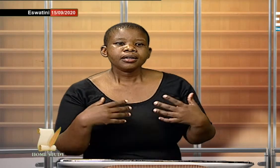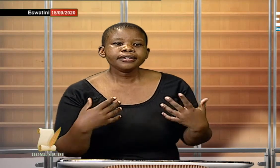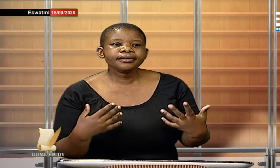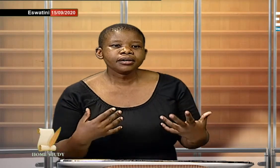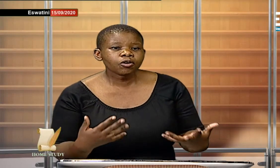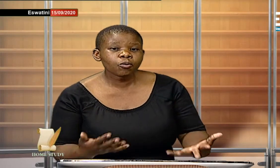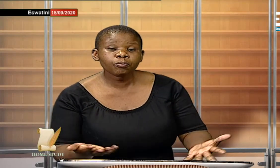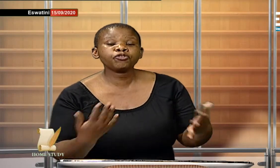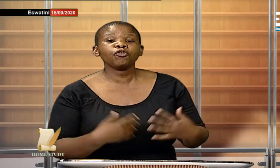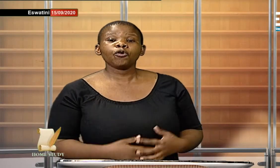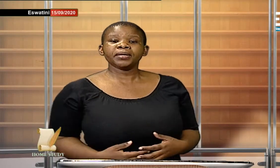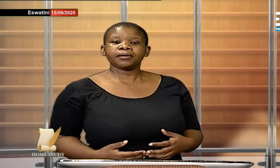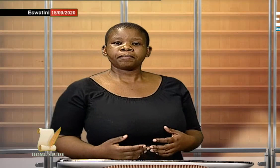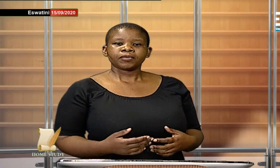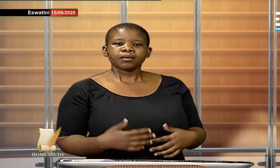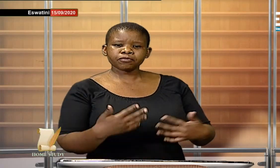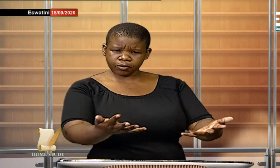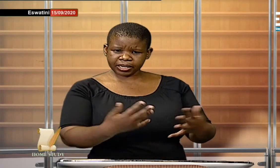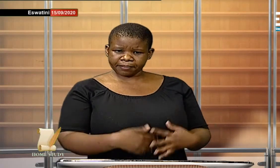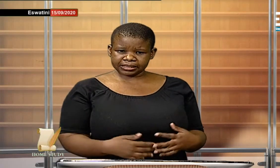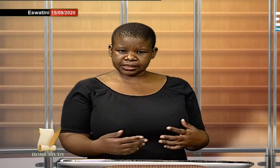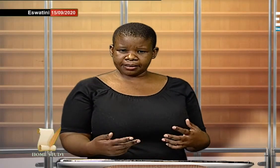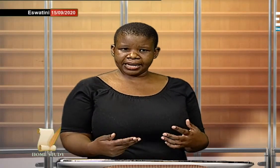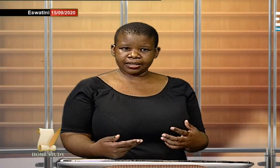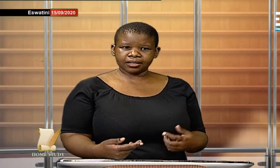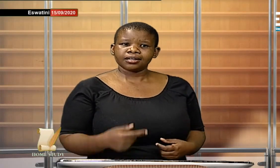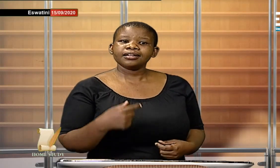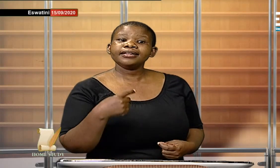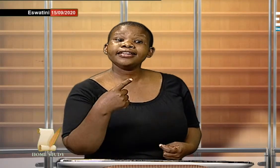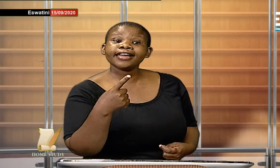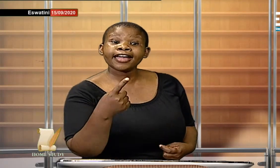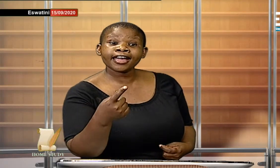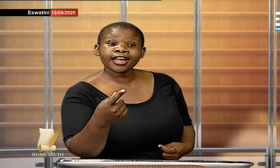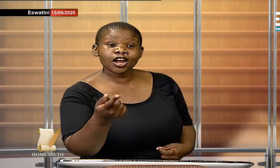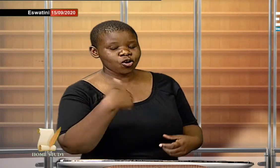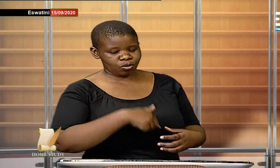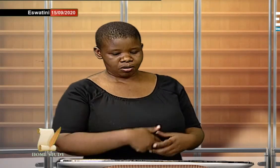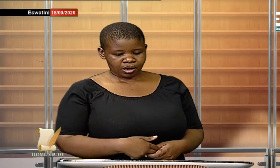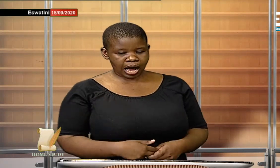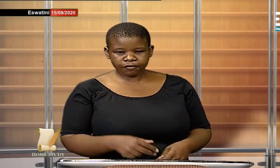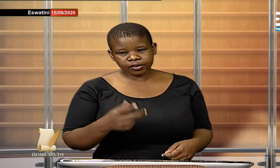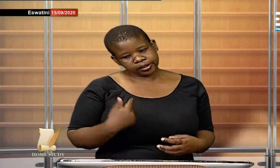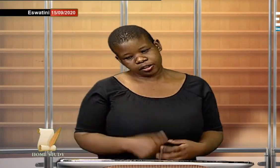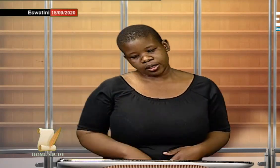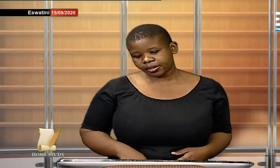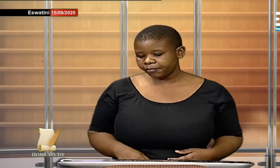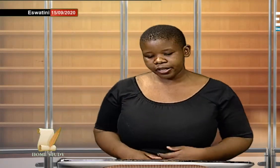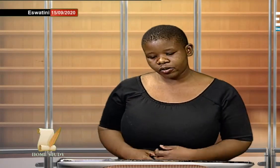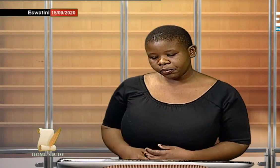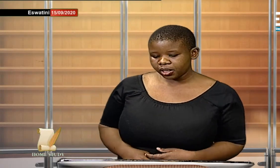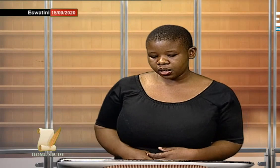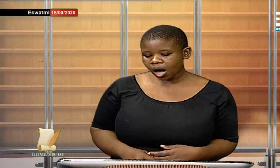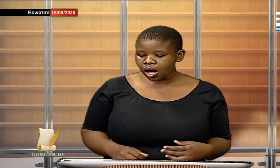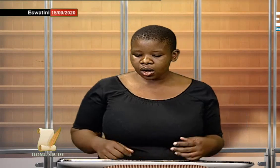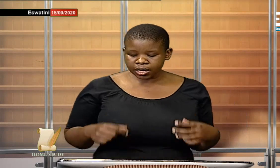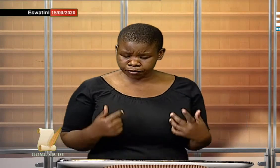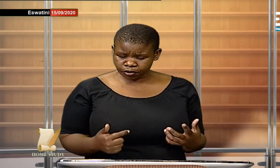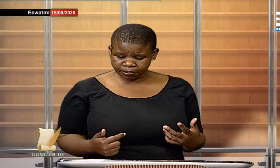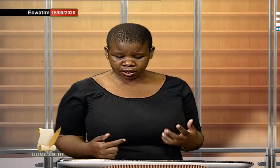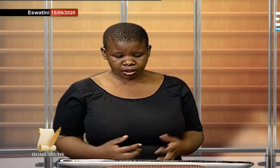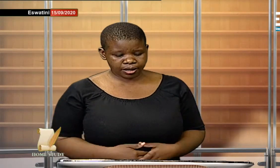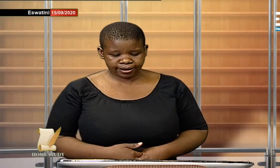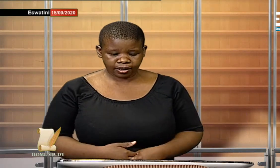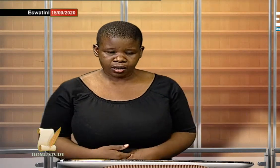seyi umthubi kepha sesingibani yellow angifuni ke njalo emiyellow mina